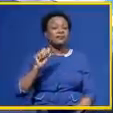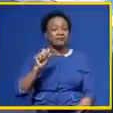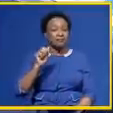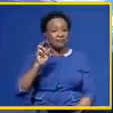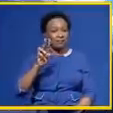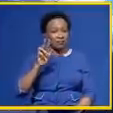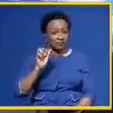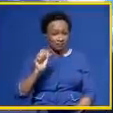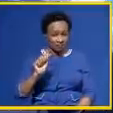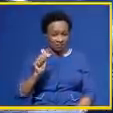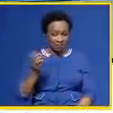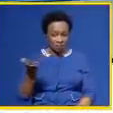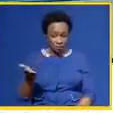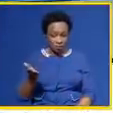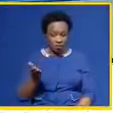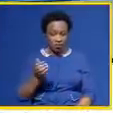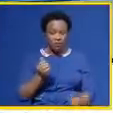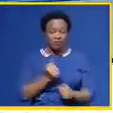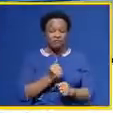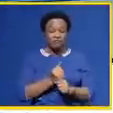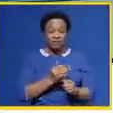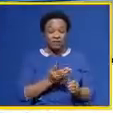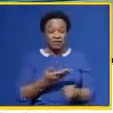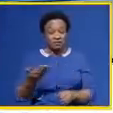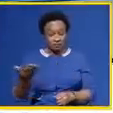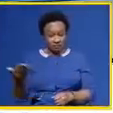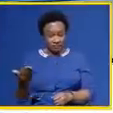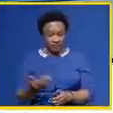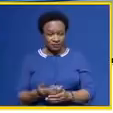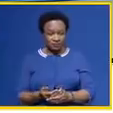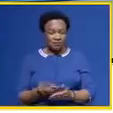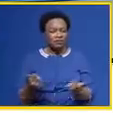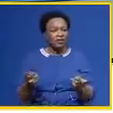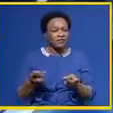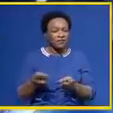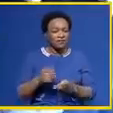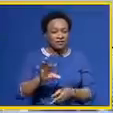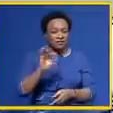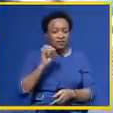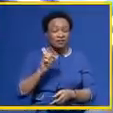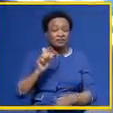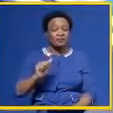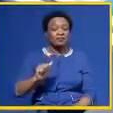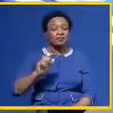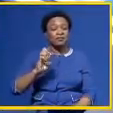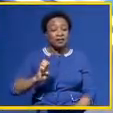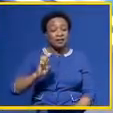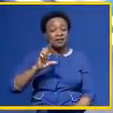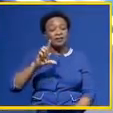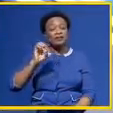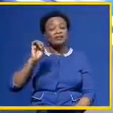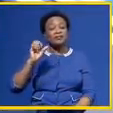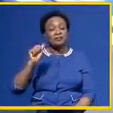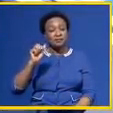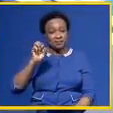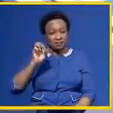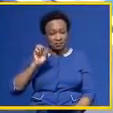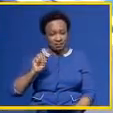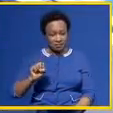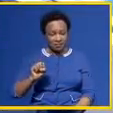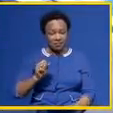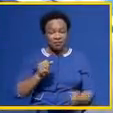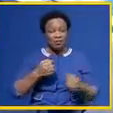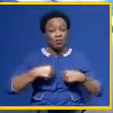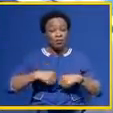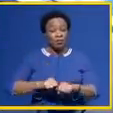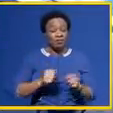kazi nyingine. Na Rais Magufuli pia amemteua Elias Amende Mwandidako kuwa mkurugenzi mtendaji